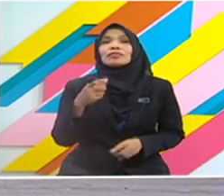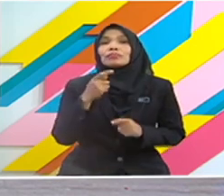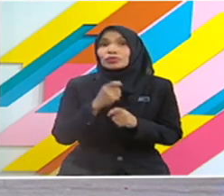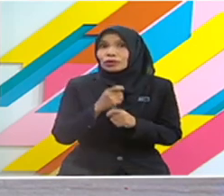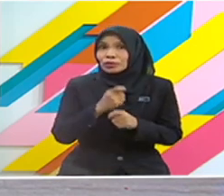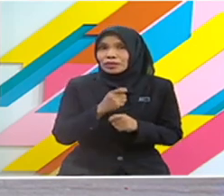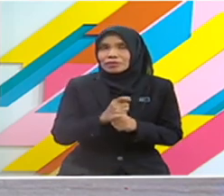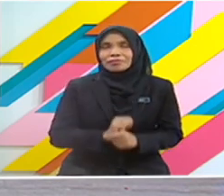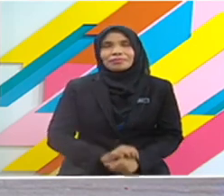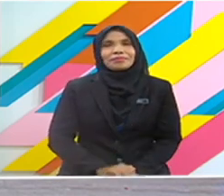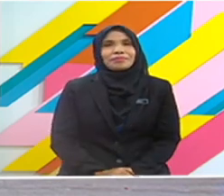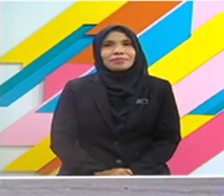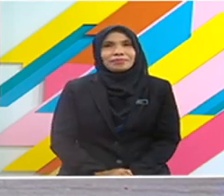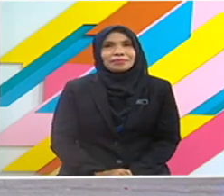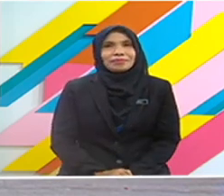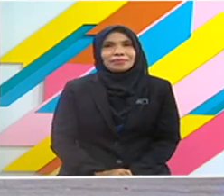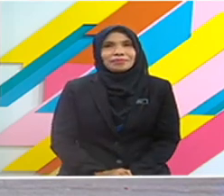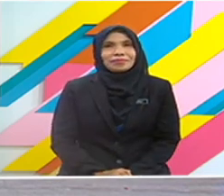kita rehat sekejap?